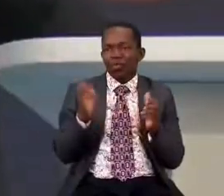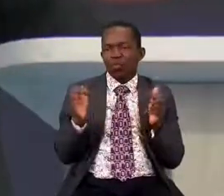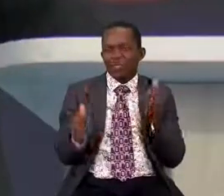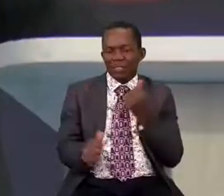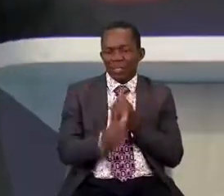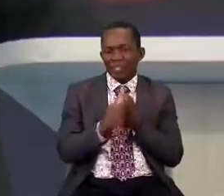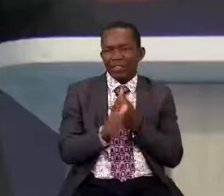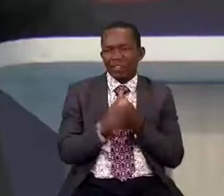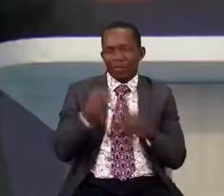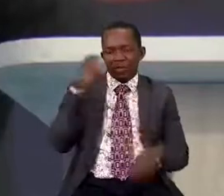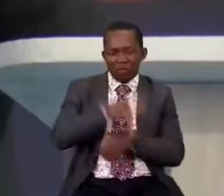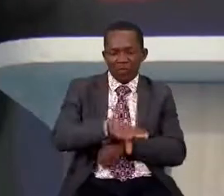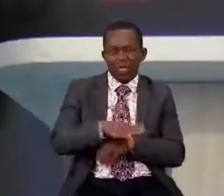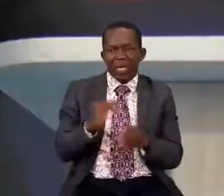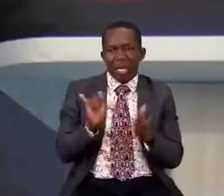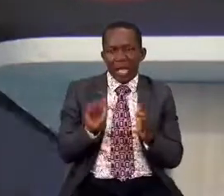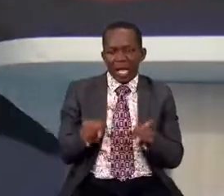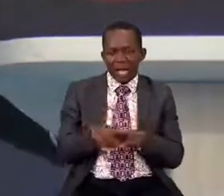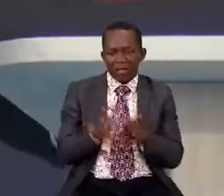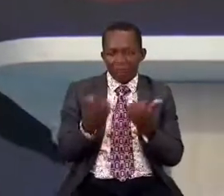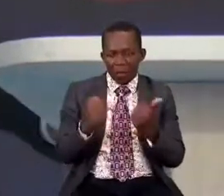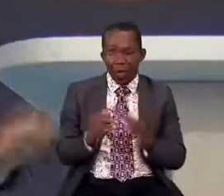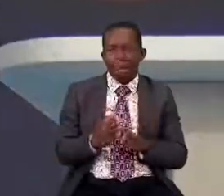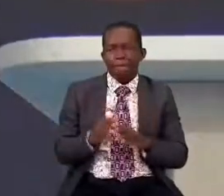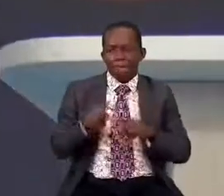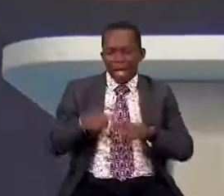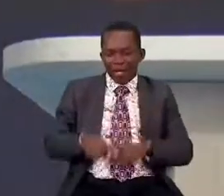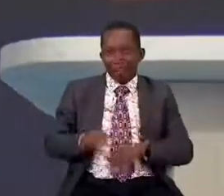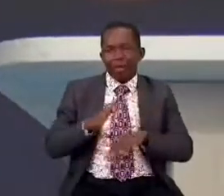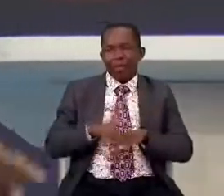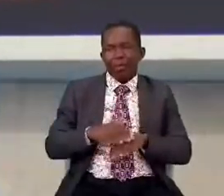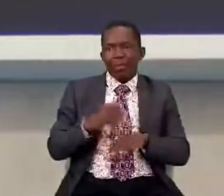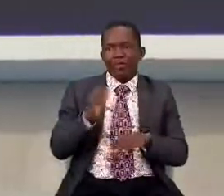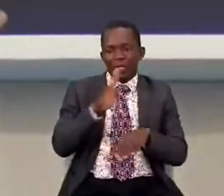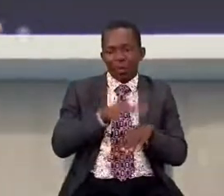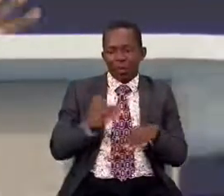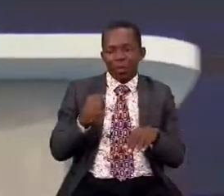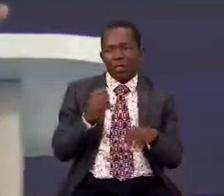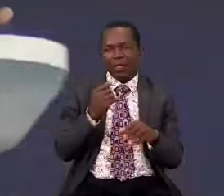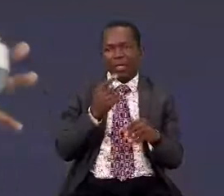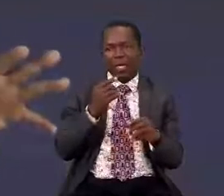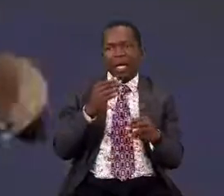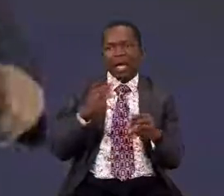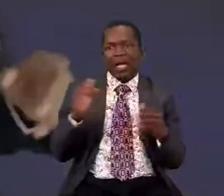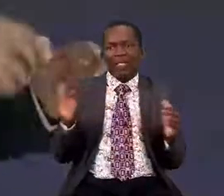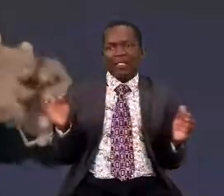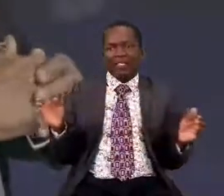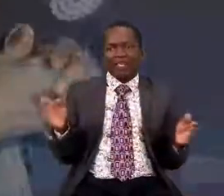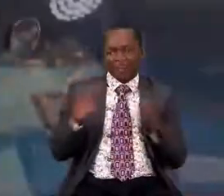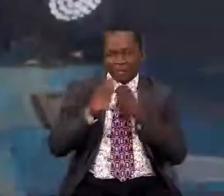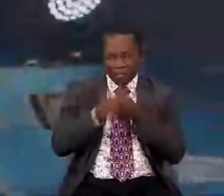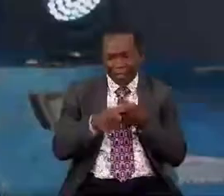sur l'appel et le charisme et les dons de Dieu dans ta vie, nul ne